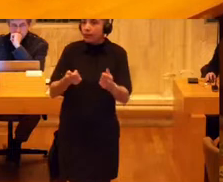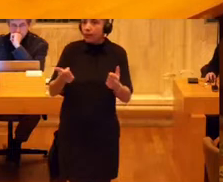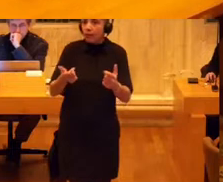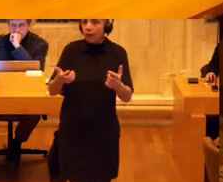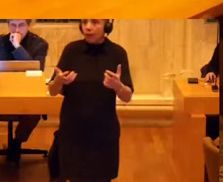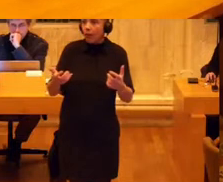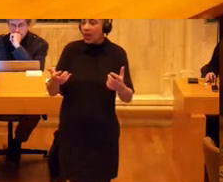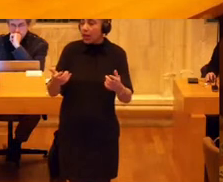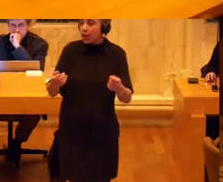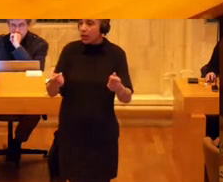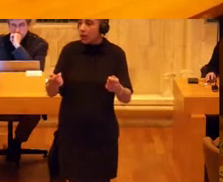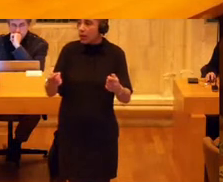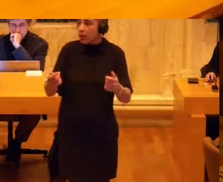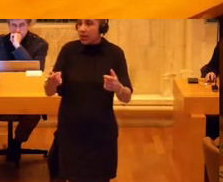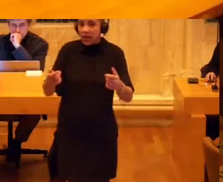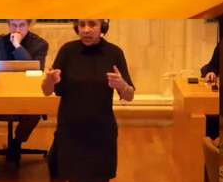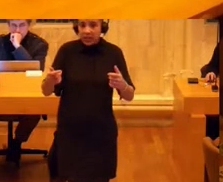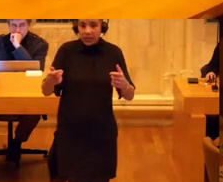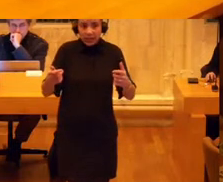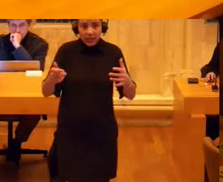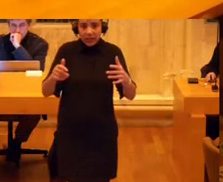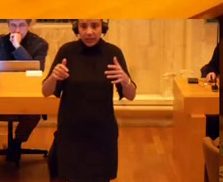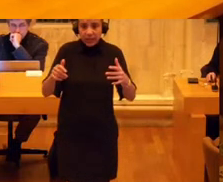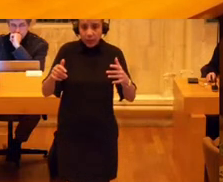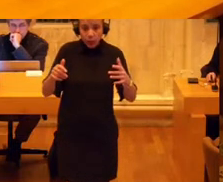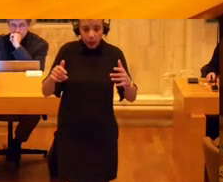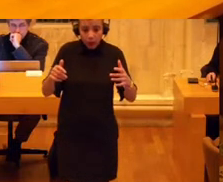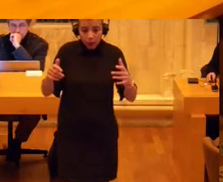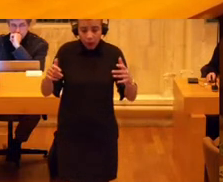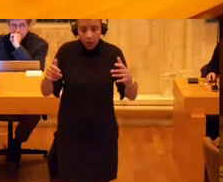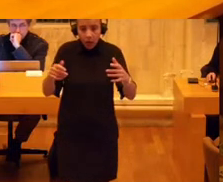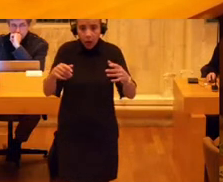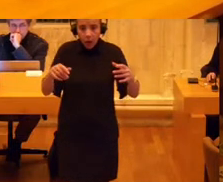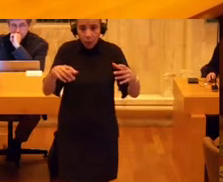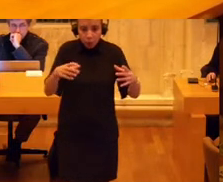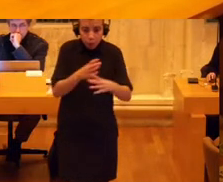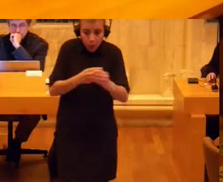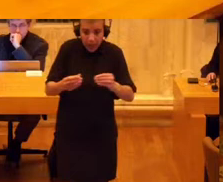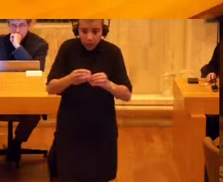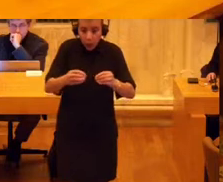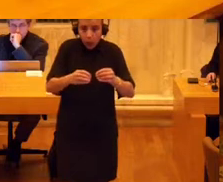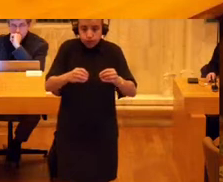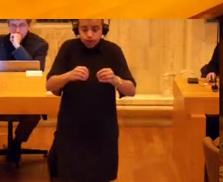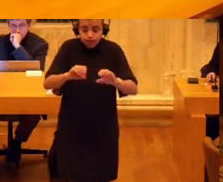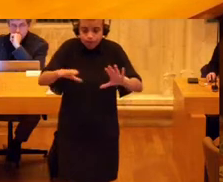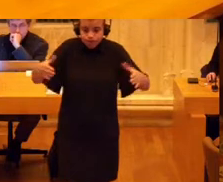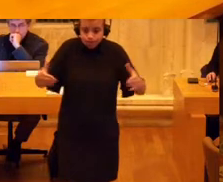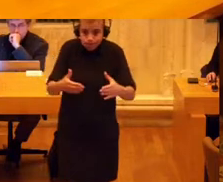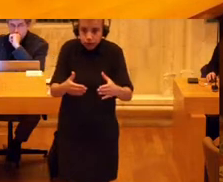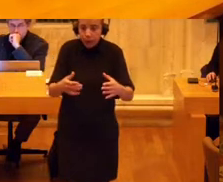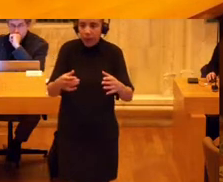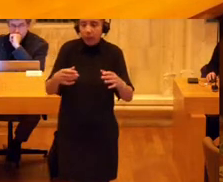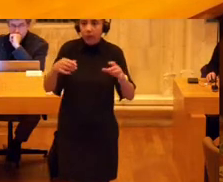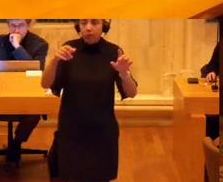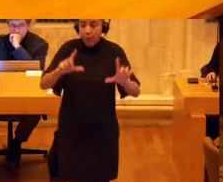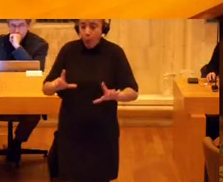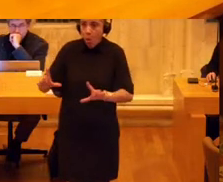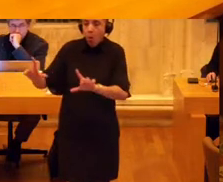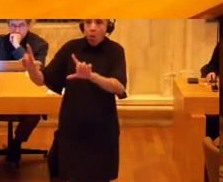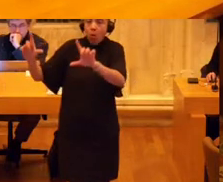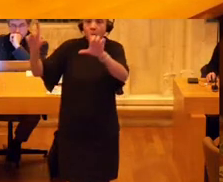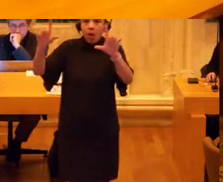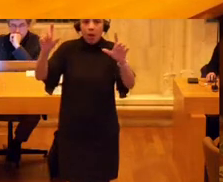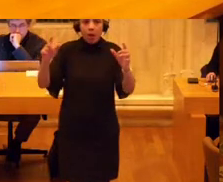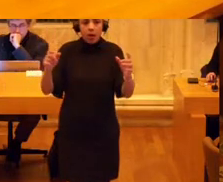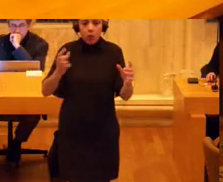régler la densité des enseignes, donc en demandant des regroupements pour avoir une densité qui soit un peu moindre et une certaine lisibilité. On a cherché